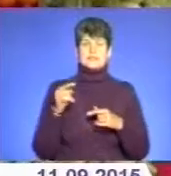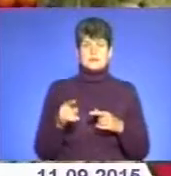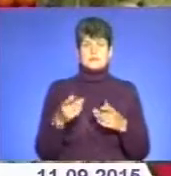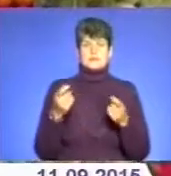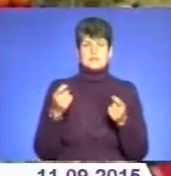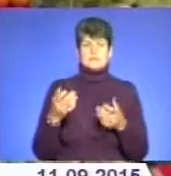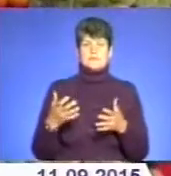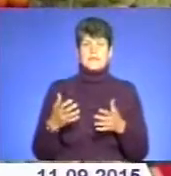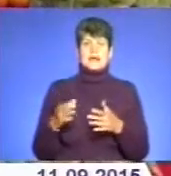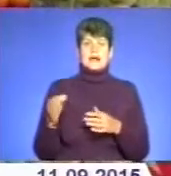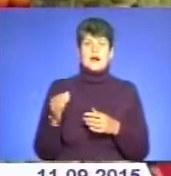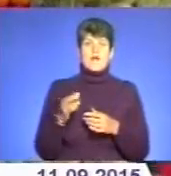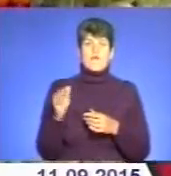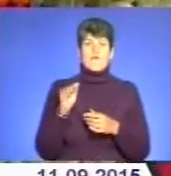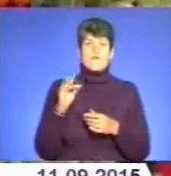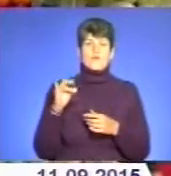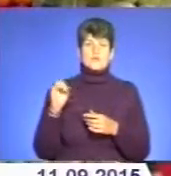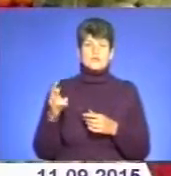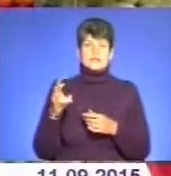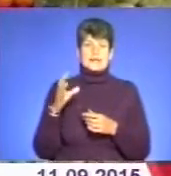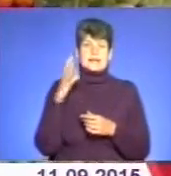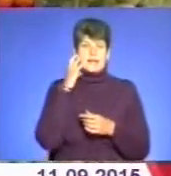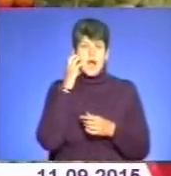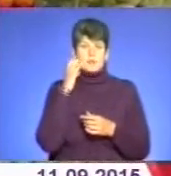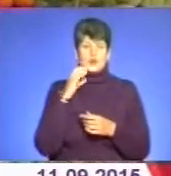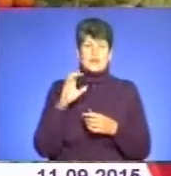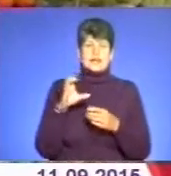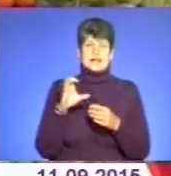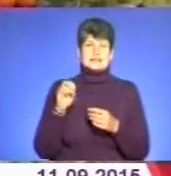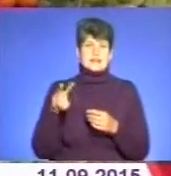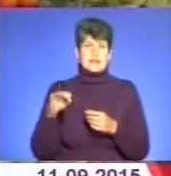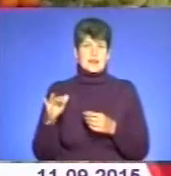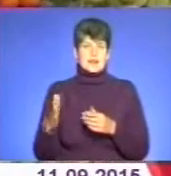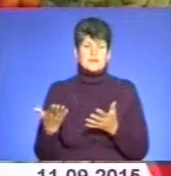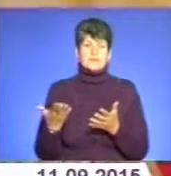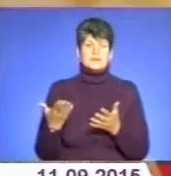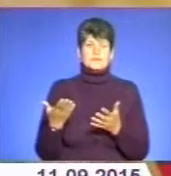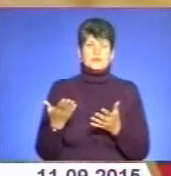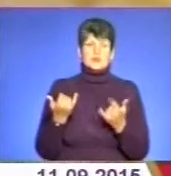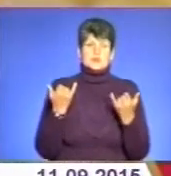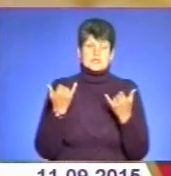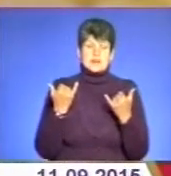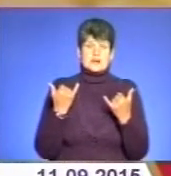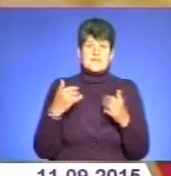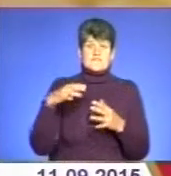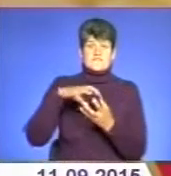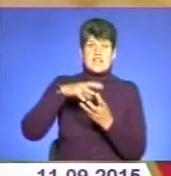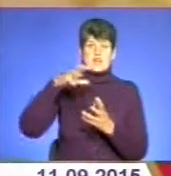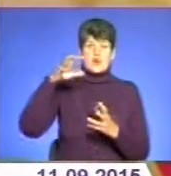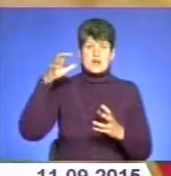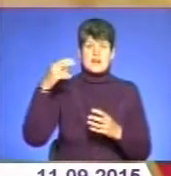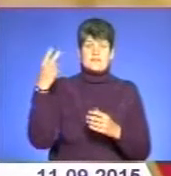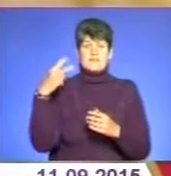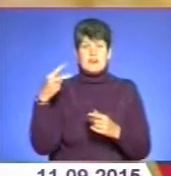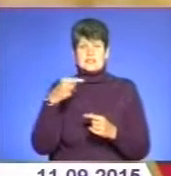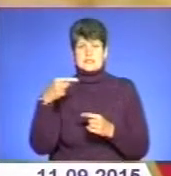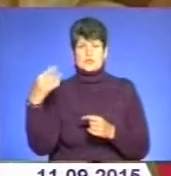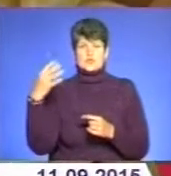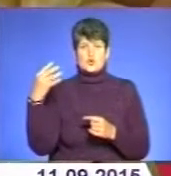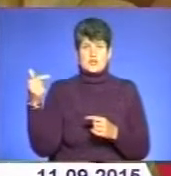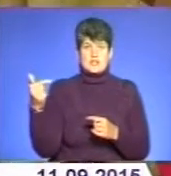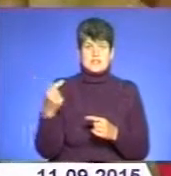сезонні фрукти, скажіть, будь ласка, яблука, сливи, виноград, яка ціна? Ну, зараз такий красивий, ну, награди від 20 до 40. 40 –